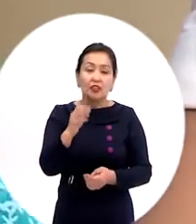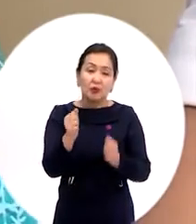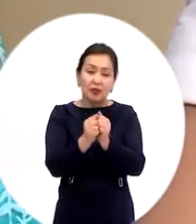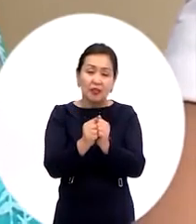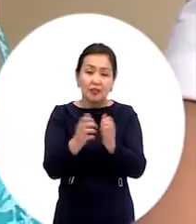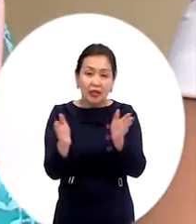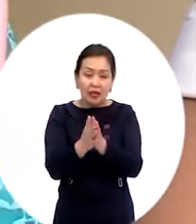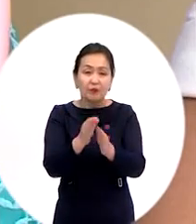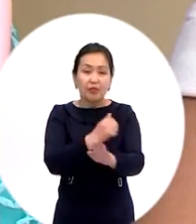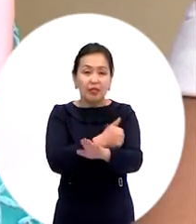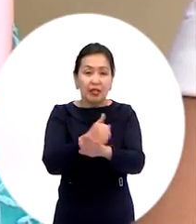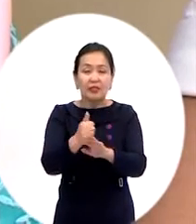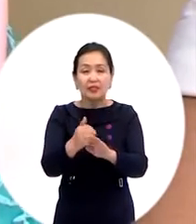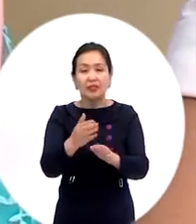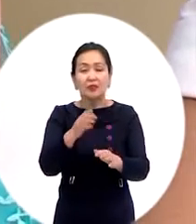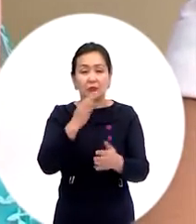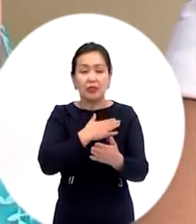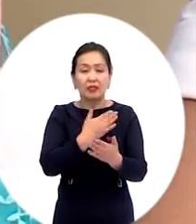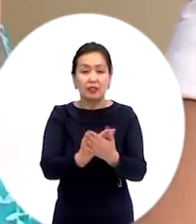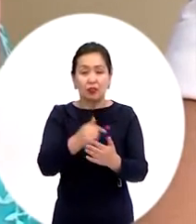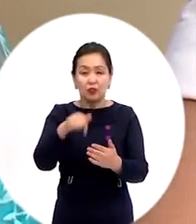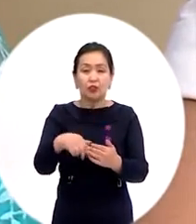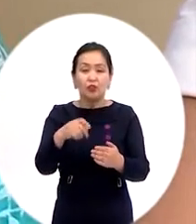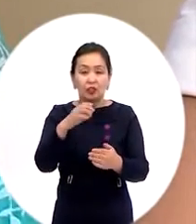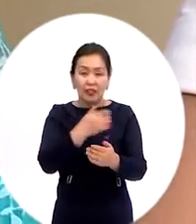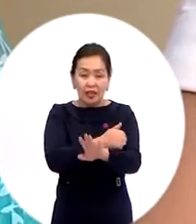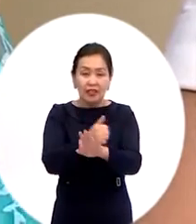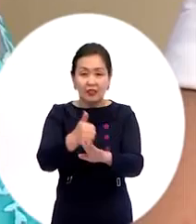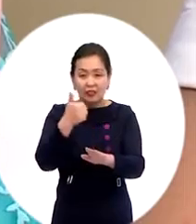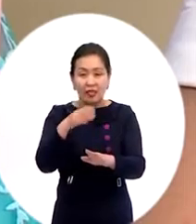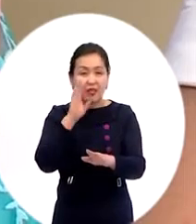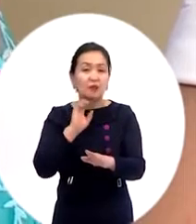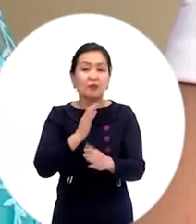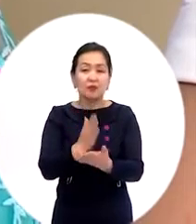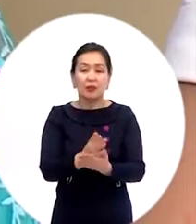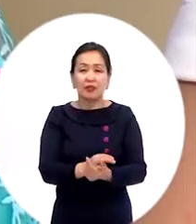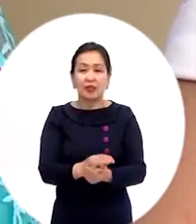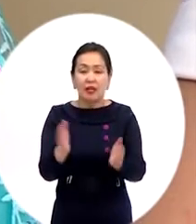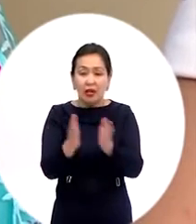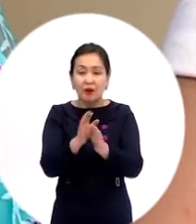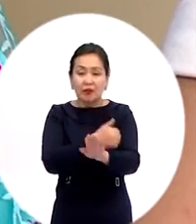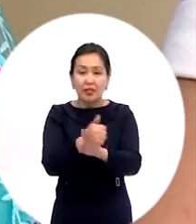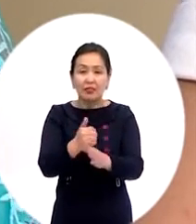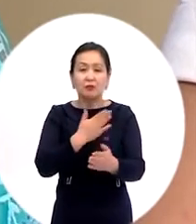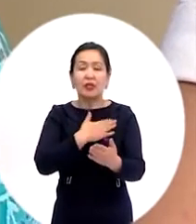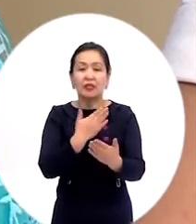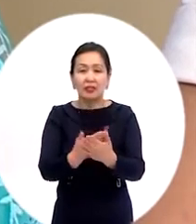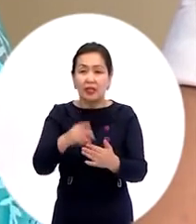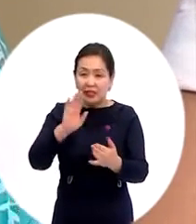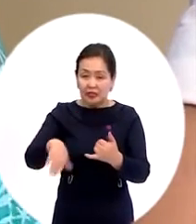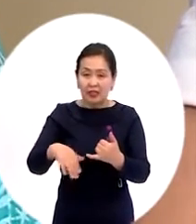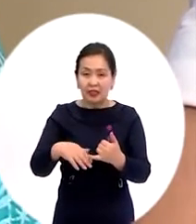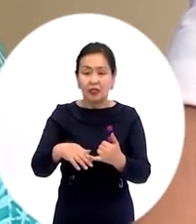баярлаа. Өнөөдрийн аялал маш сонирхолтой байлаа. Хамтдаа аялсан баярлаа, Эльса. Дараагийн